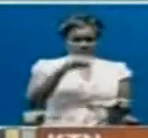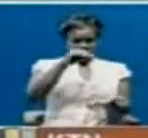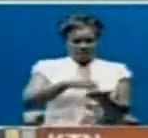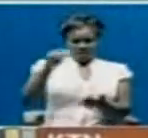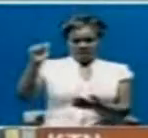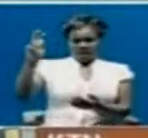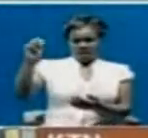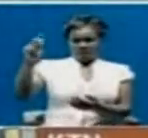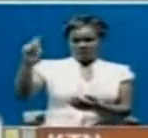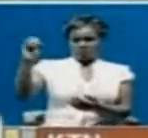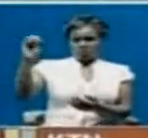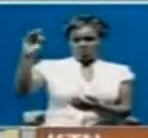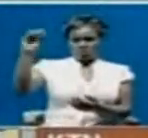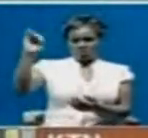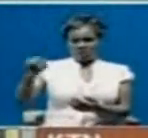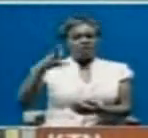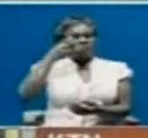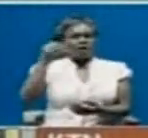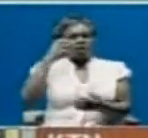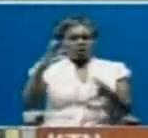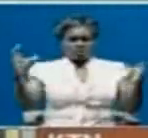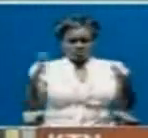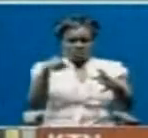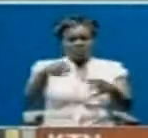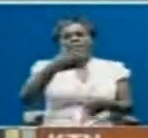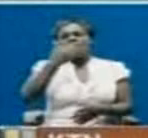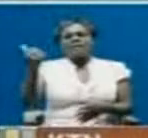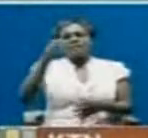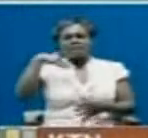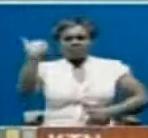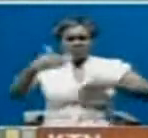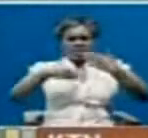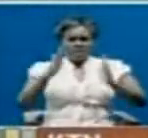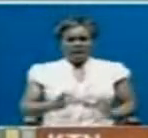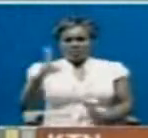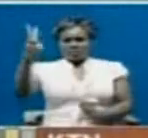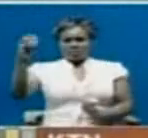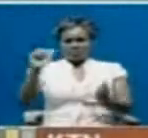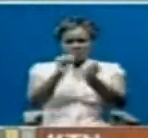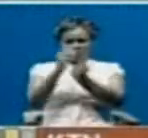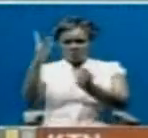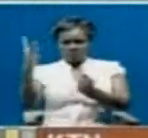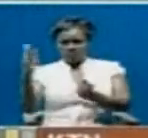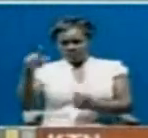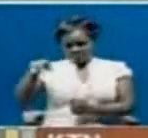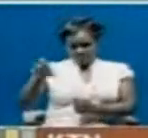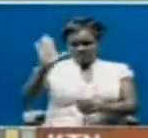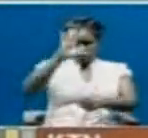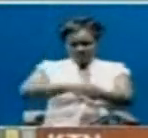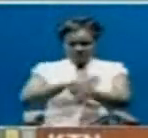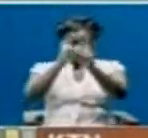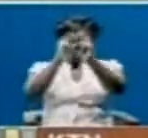Antony Ndolo wa Sofapaka ndiye mchezaji bora nchini katika msimu wa mwaka 2014. Ndolo alitwaa taji